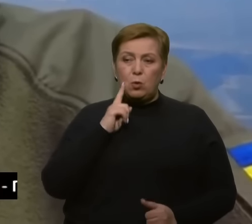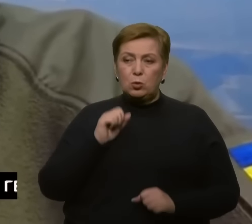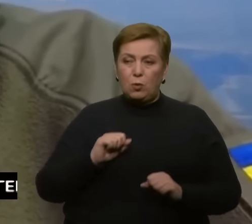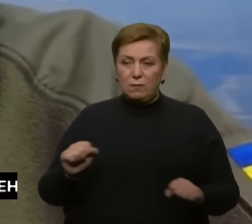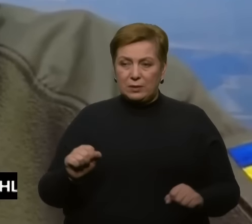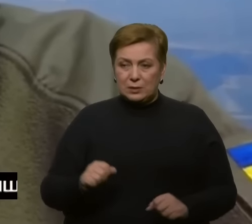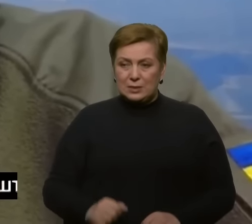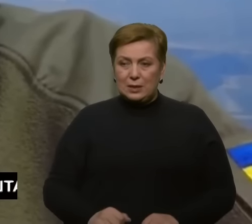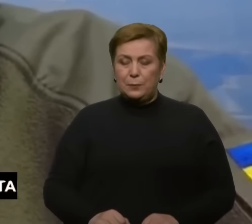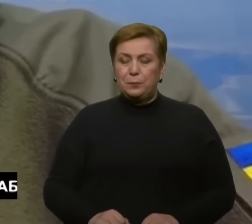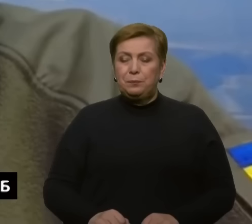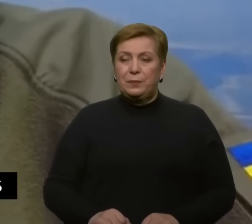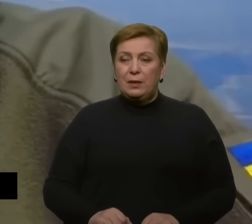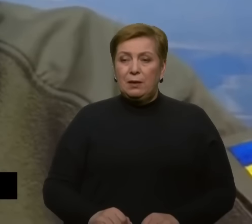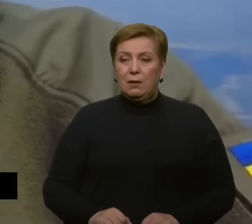підтримання